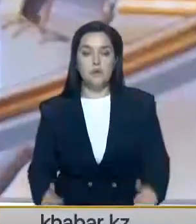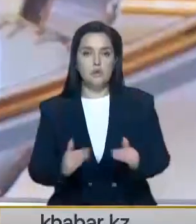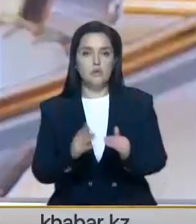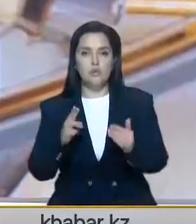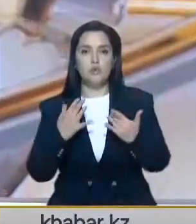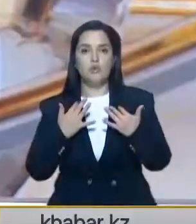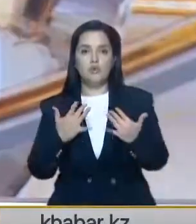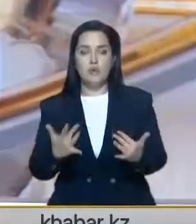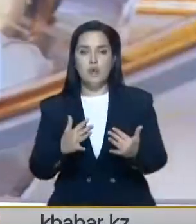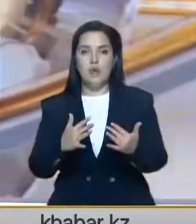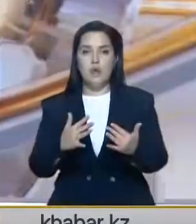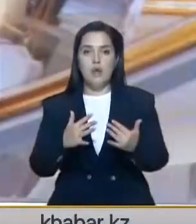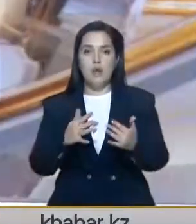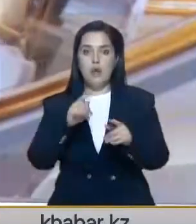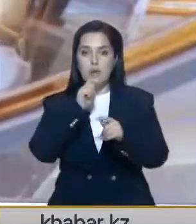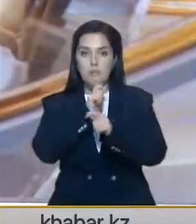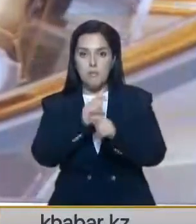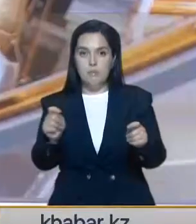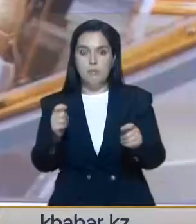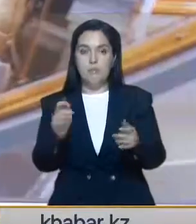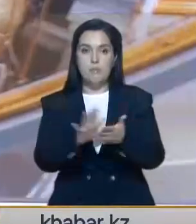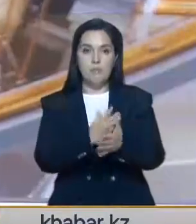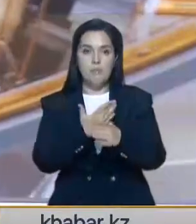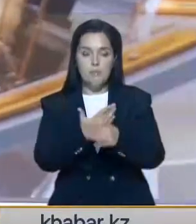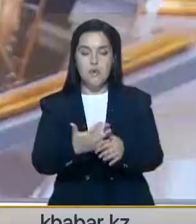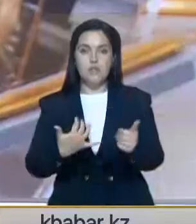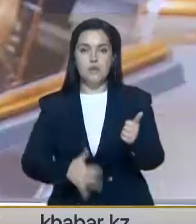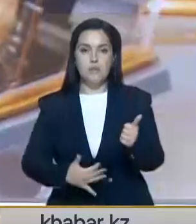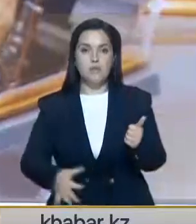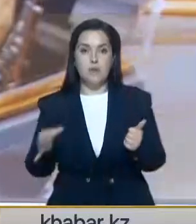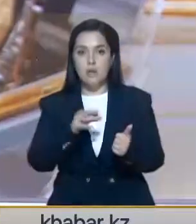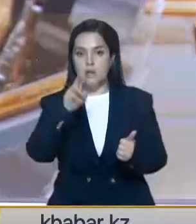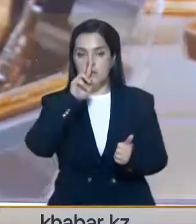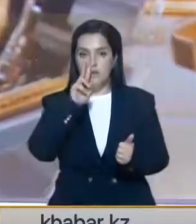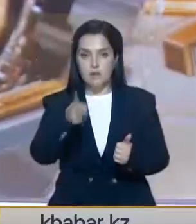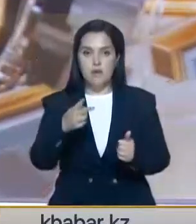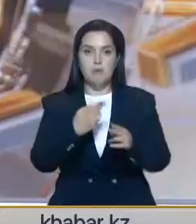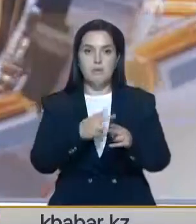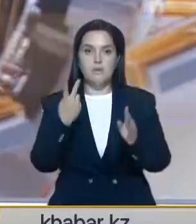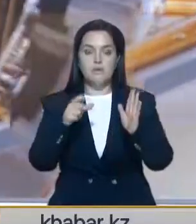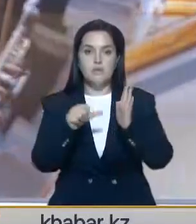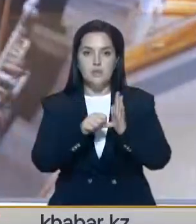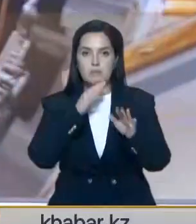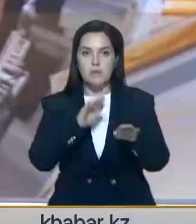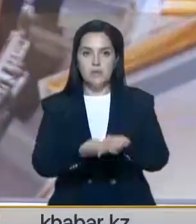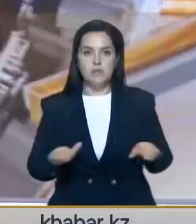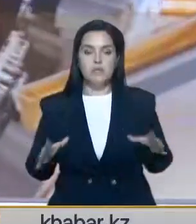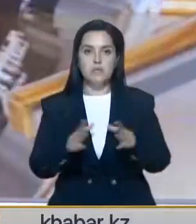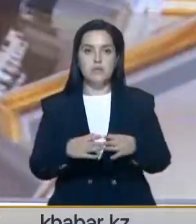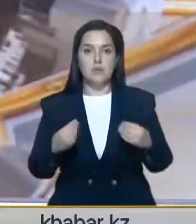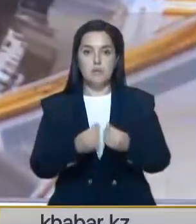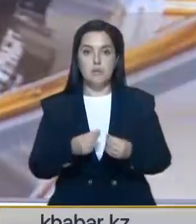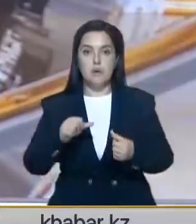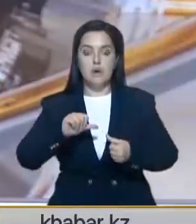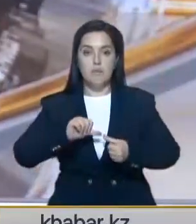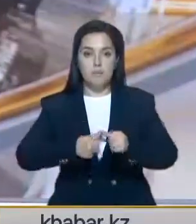Дома для нуждающихся в жилье дарят волонтеры Жамбылского региона. За 2 года они обеспечили крышу над головой 26 многодетных семей. И также